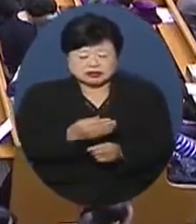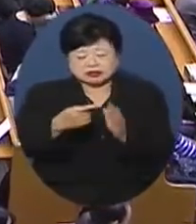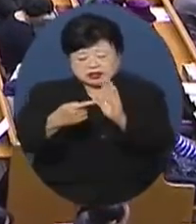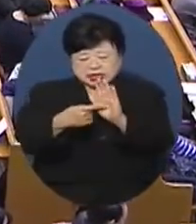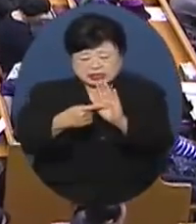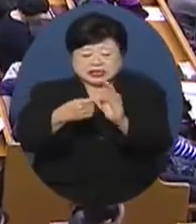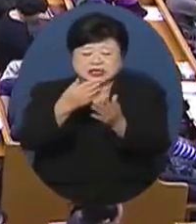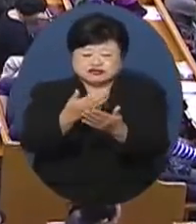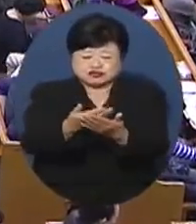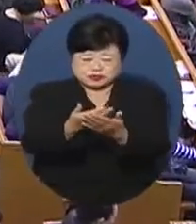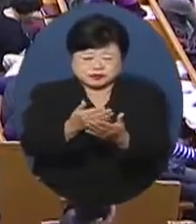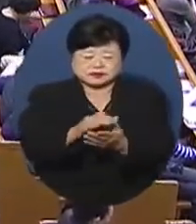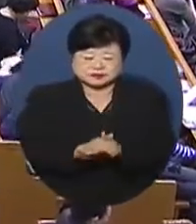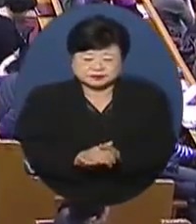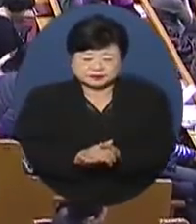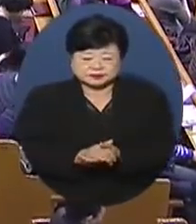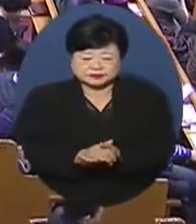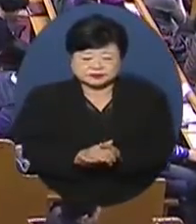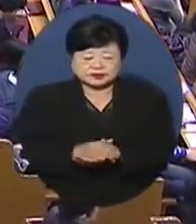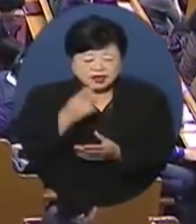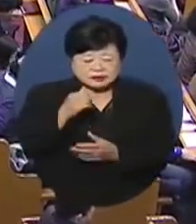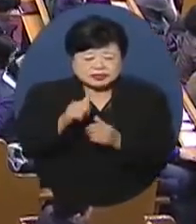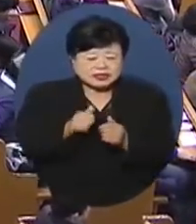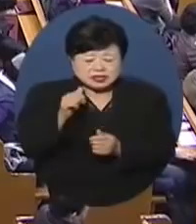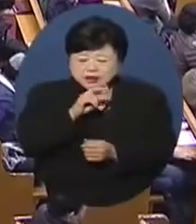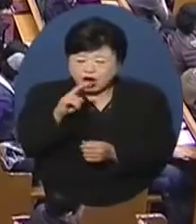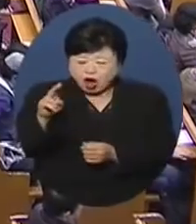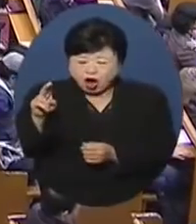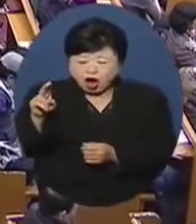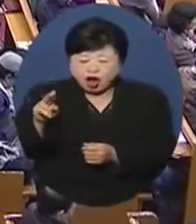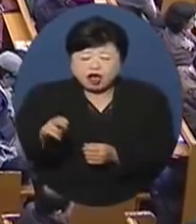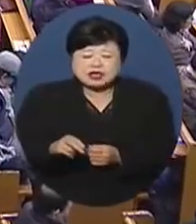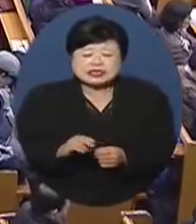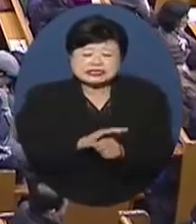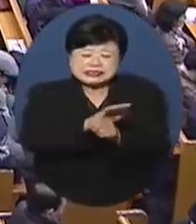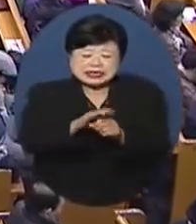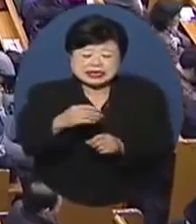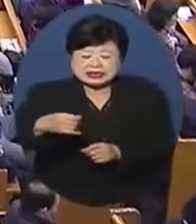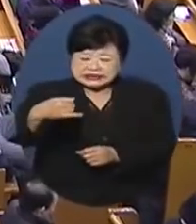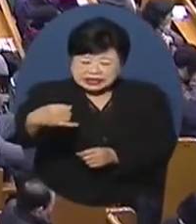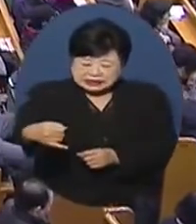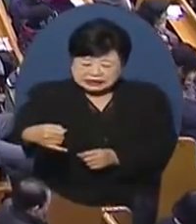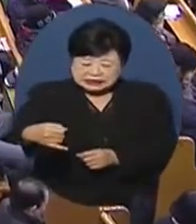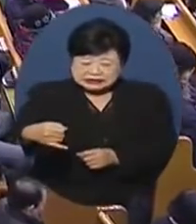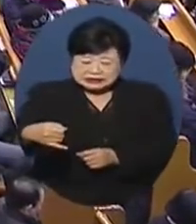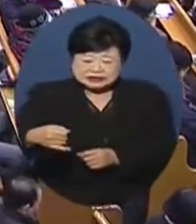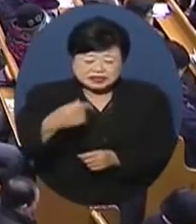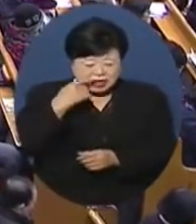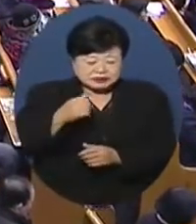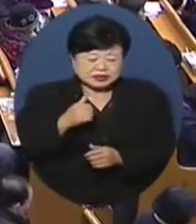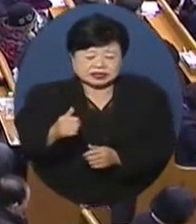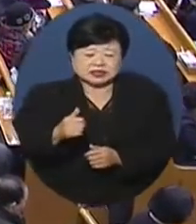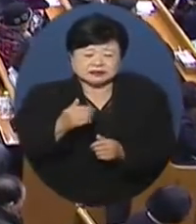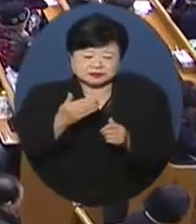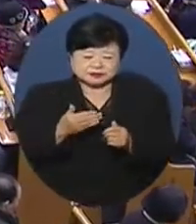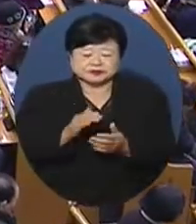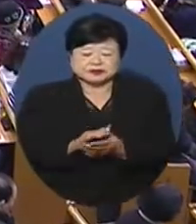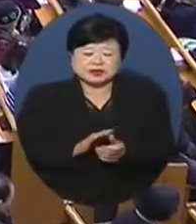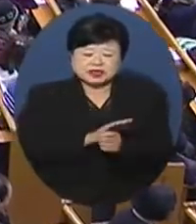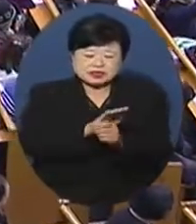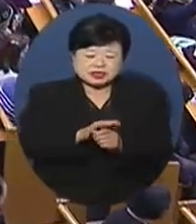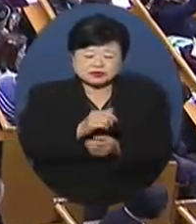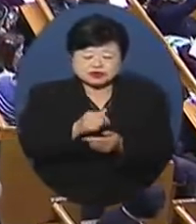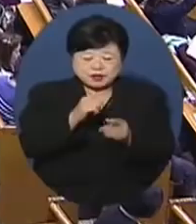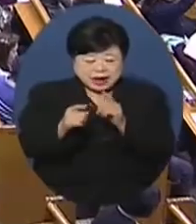나타내 주시옵소서. 아버지 하나님이여, 이 사랑하는 아들 딸들은 아버지 하나님을 사랑하고